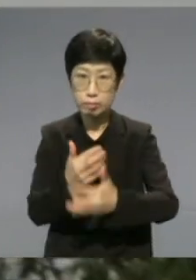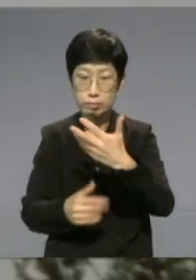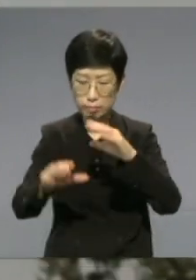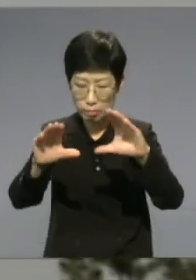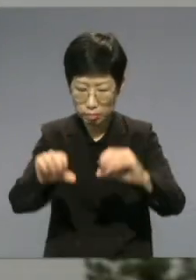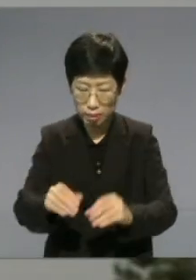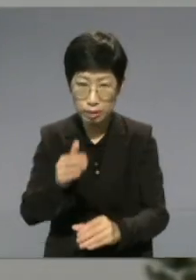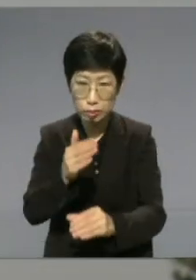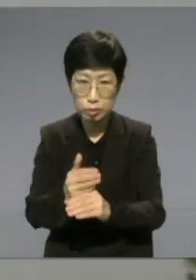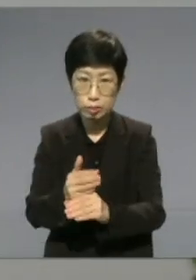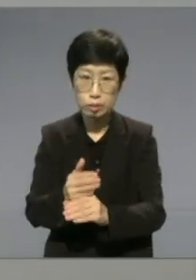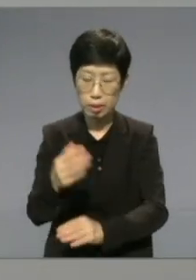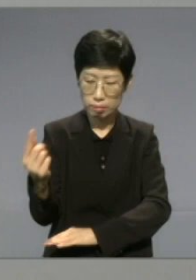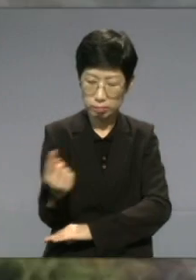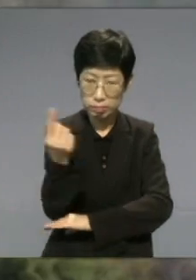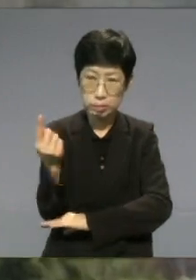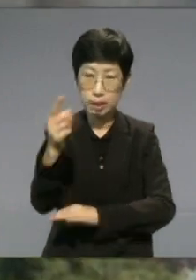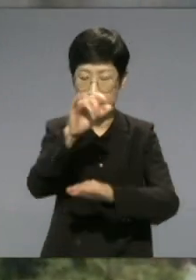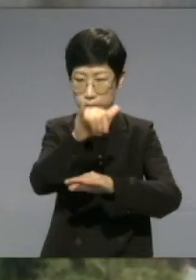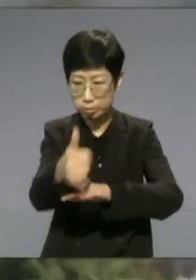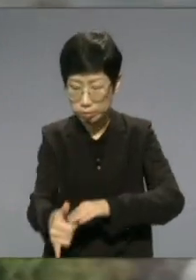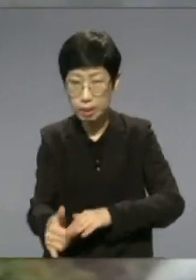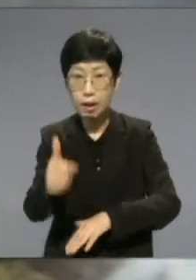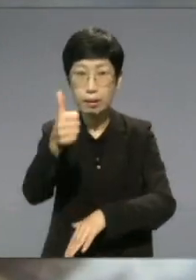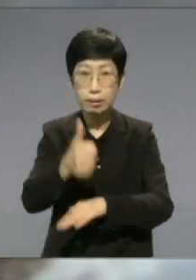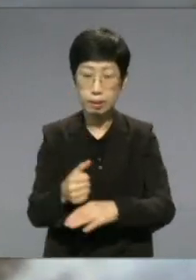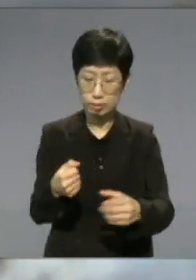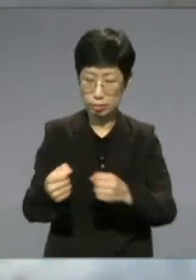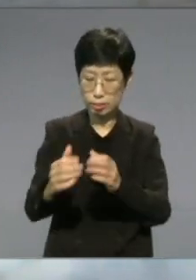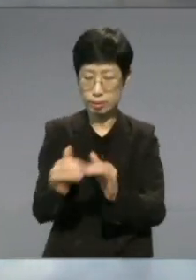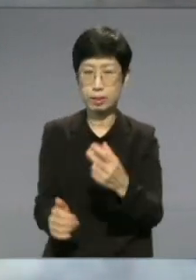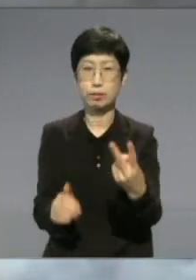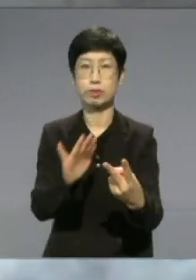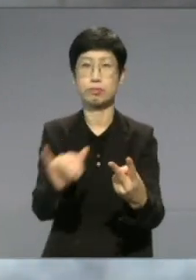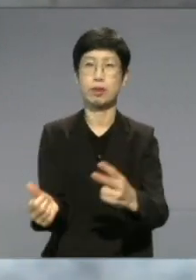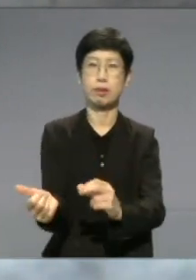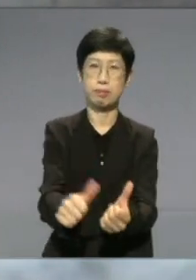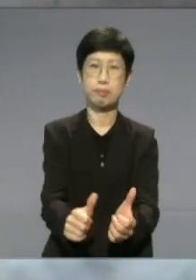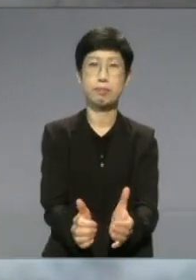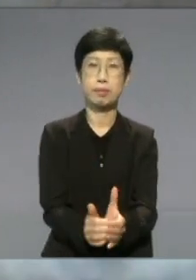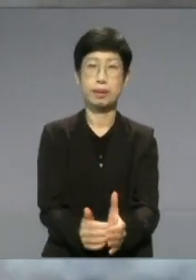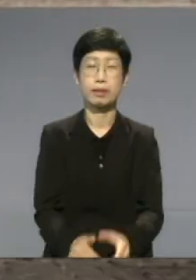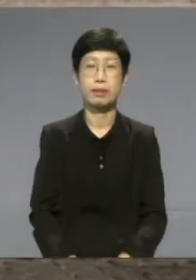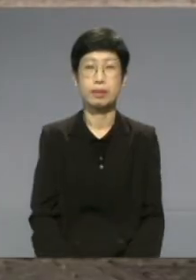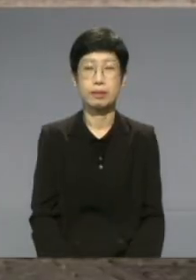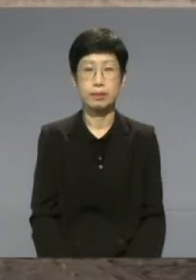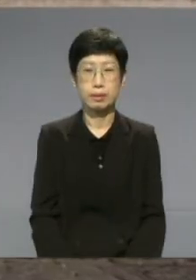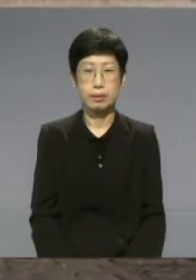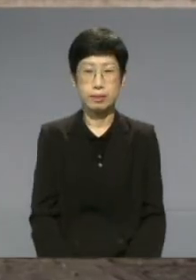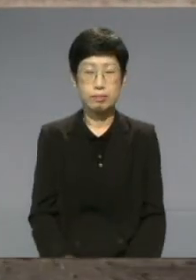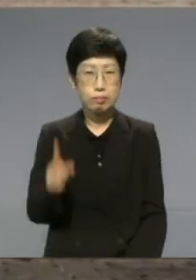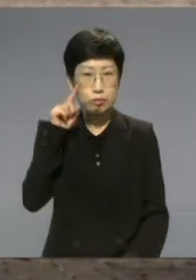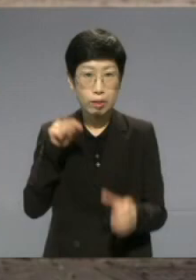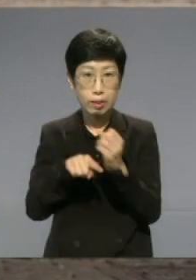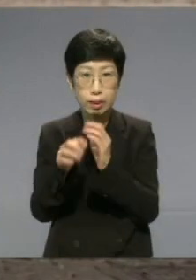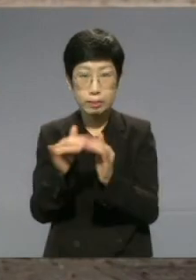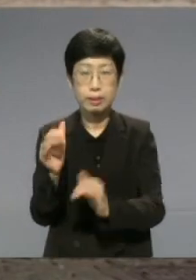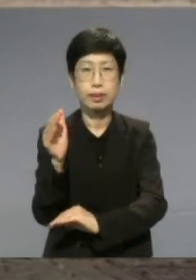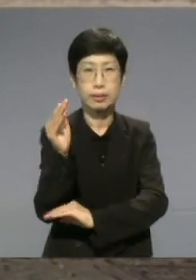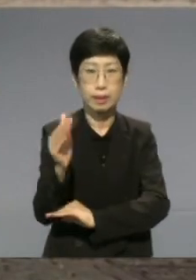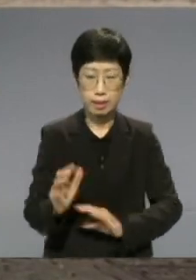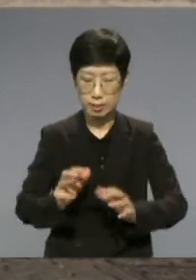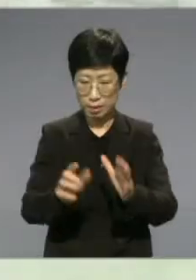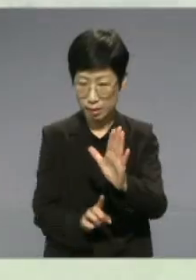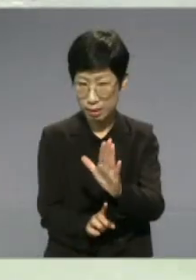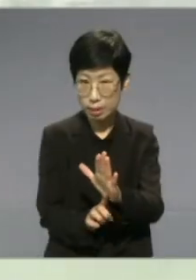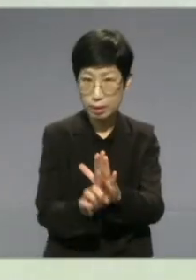진압하던 소방 헬기 한 대가 추락해 타고 있던 조종사 두 명이 숨지는 사고가 발생했습니다. 과학자들은 세계 평균